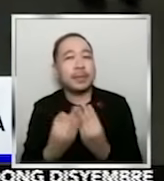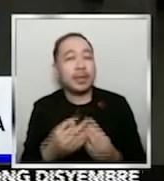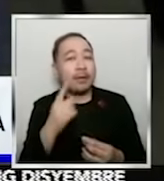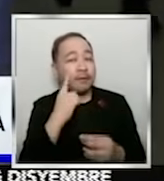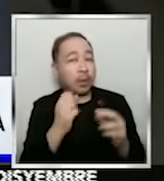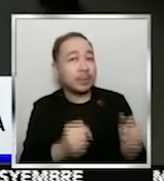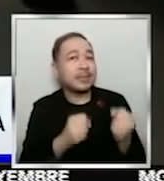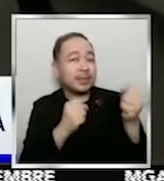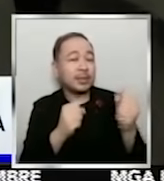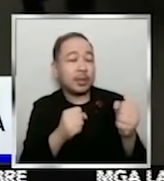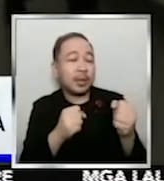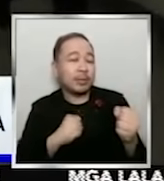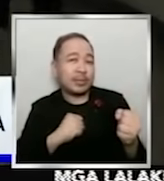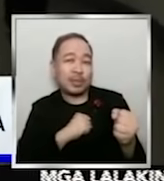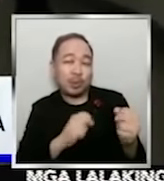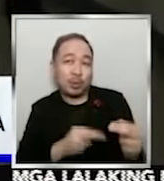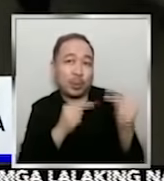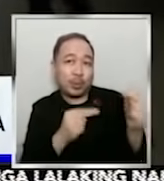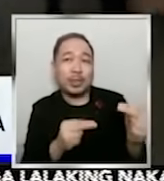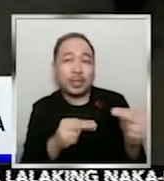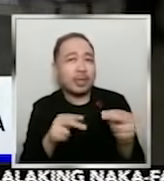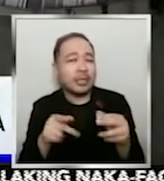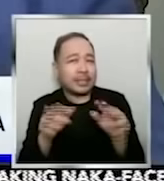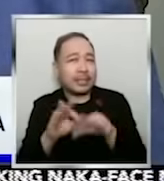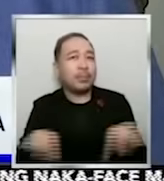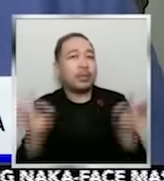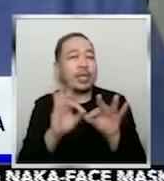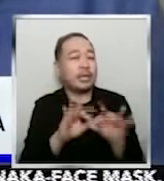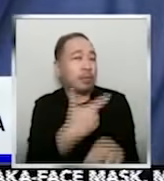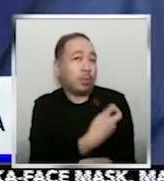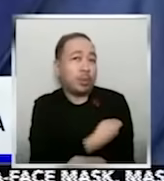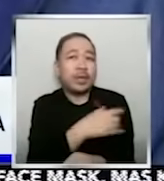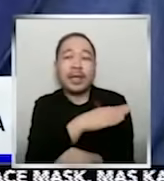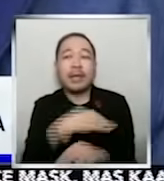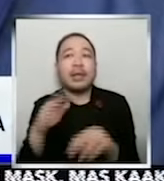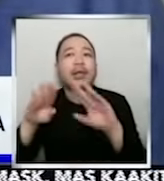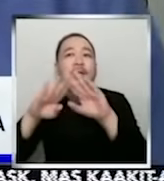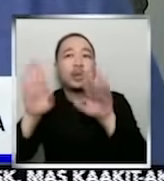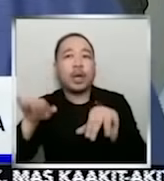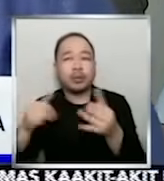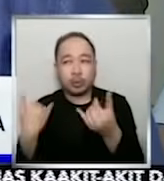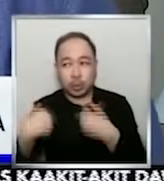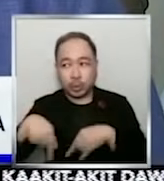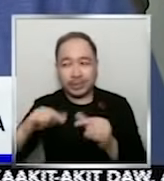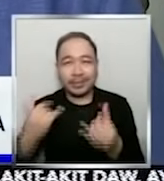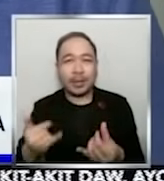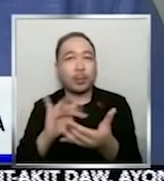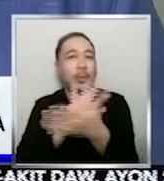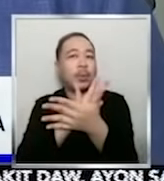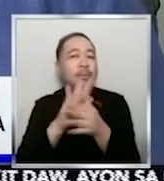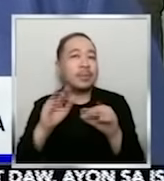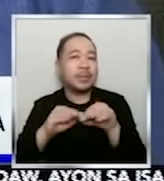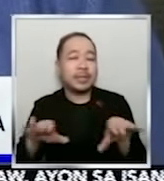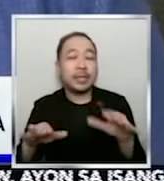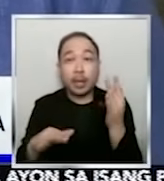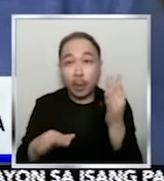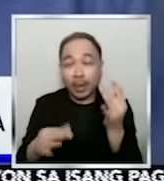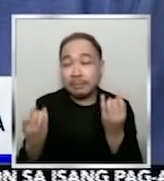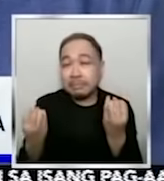halaga ng bakuna ang pabahay sa gitna ng pandemya. Dahil marami raw pamilyang hindi nakakapag-quarantine